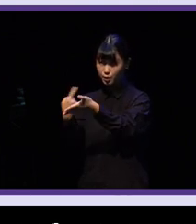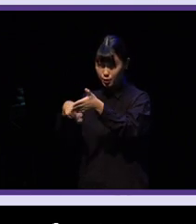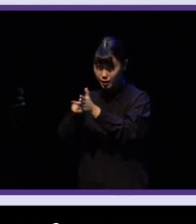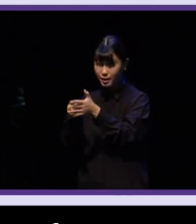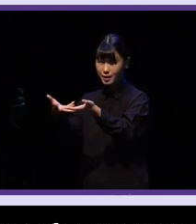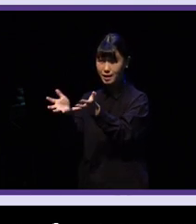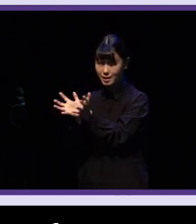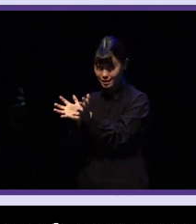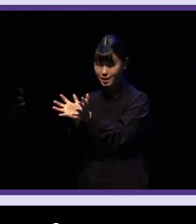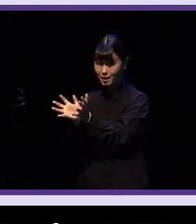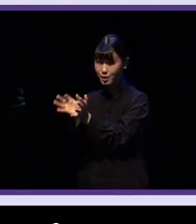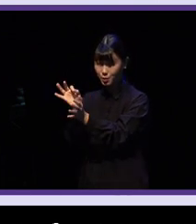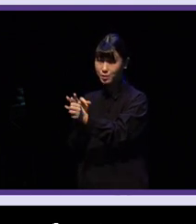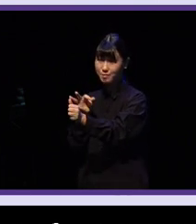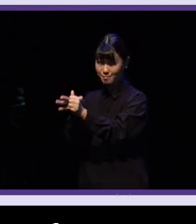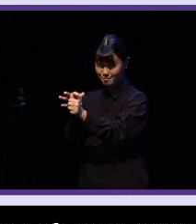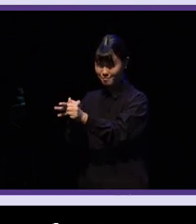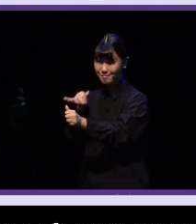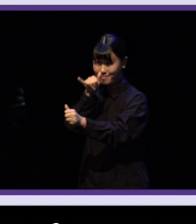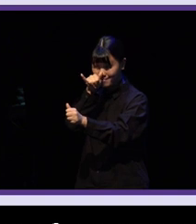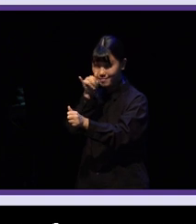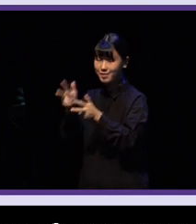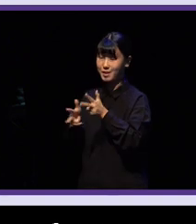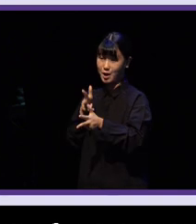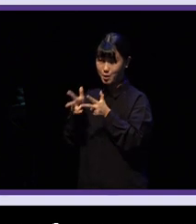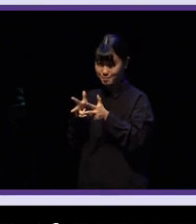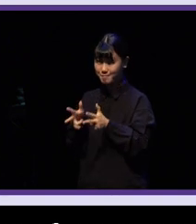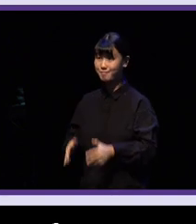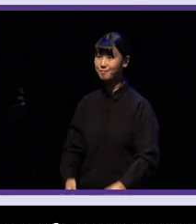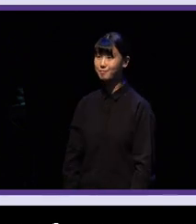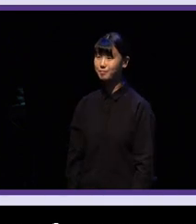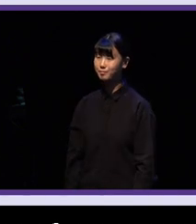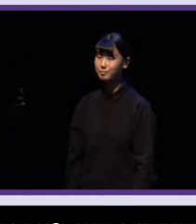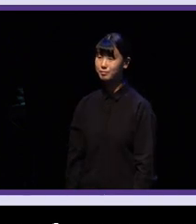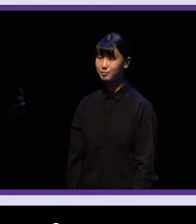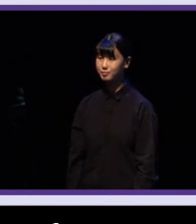단체에게 저희가 지원하는 사업이라고 봐주십시오